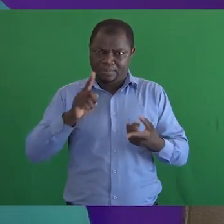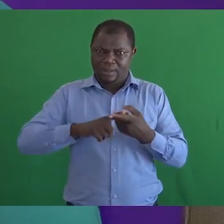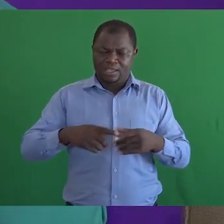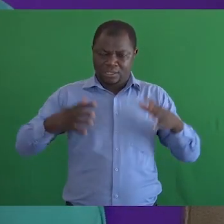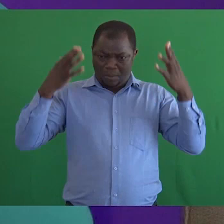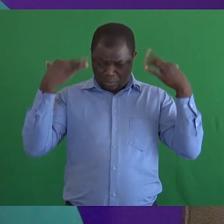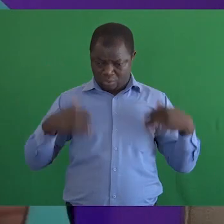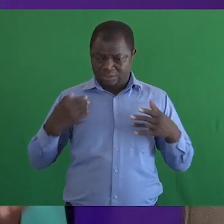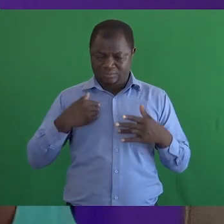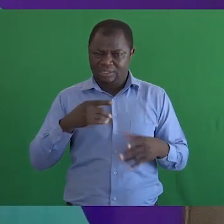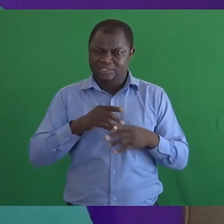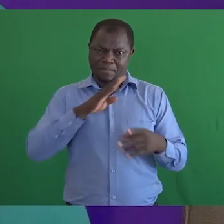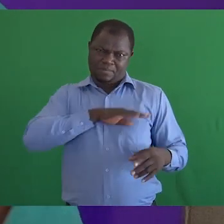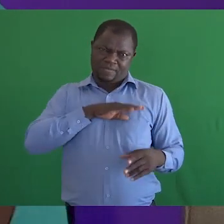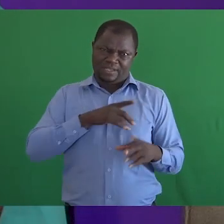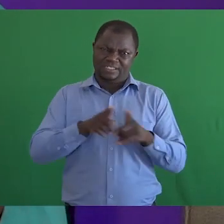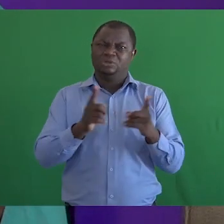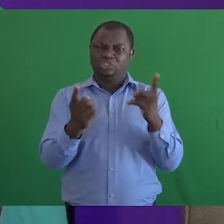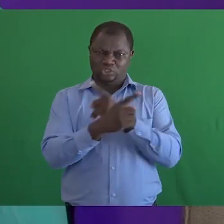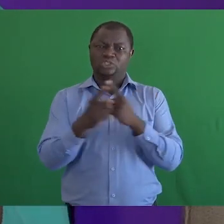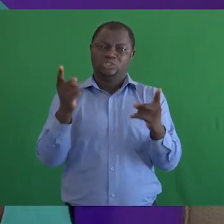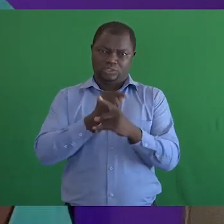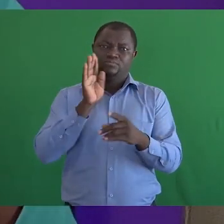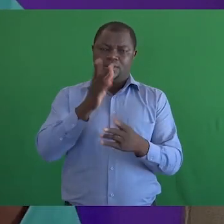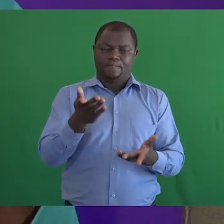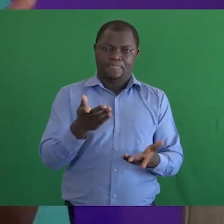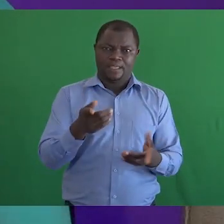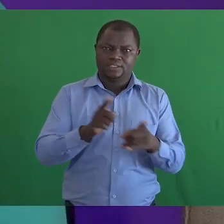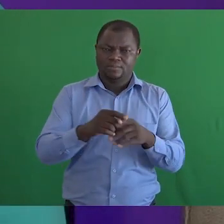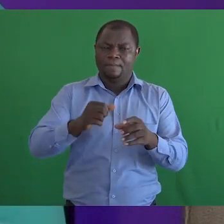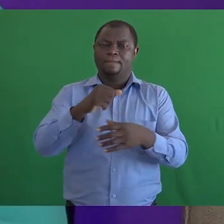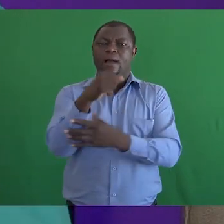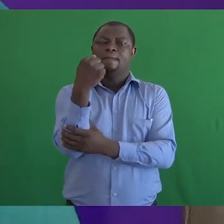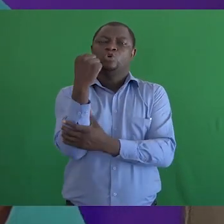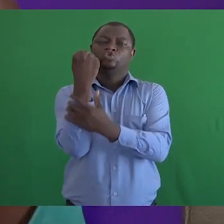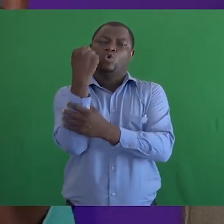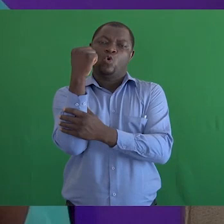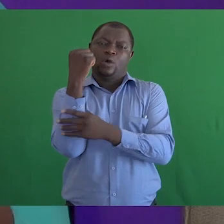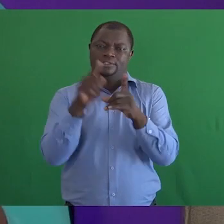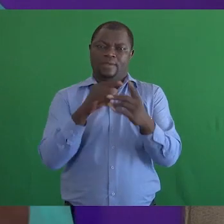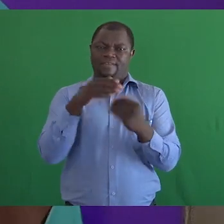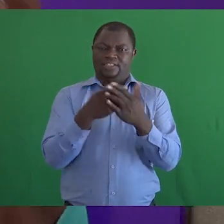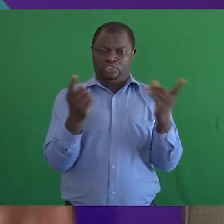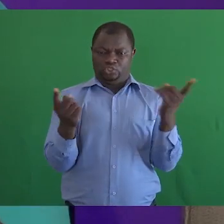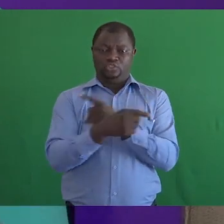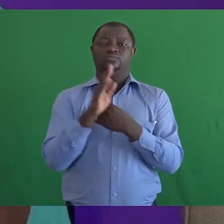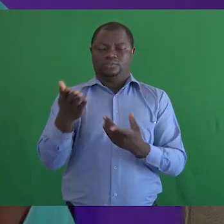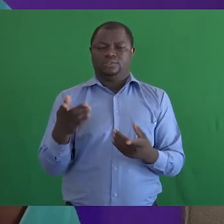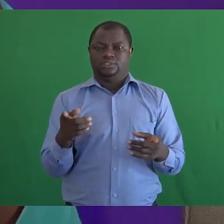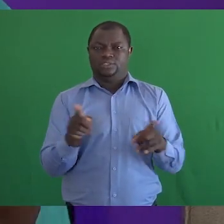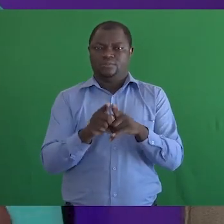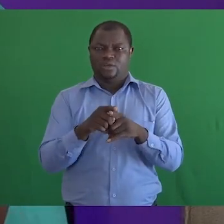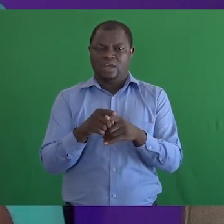yedu mamudu edu anogona kuchinja zvakare mabonzo aya anowana anosangana futi neshanduko